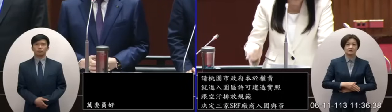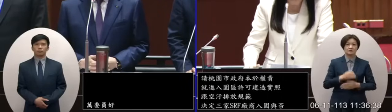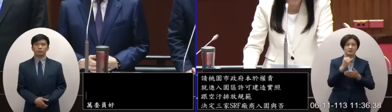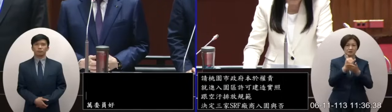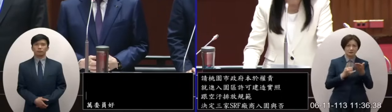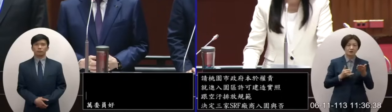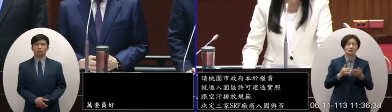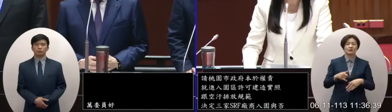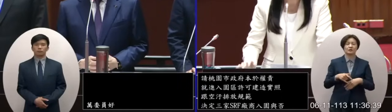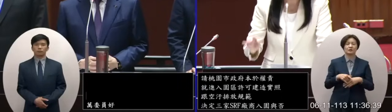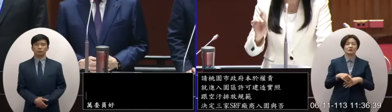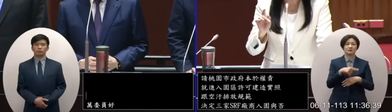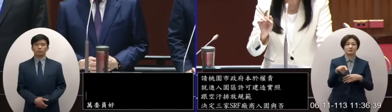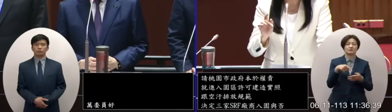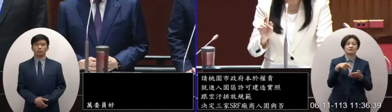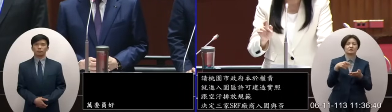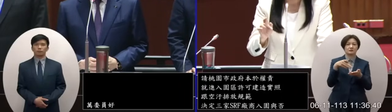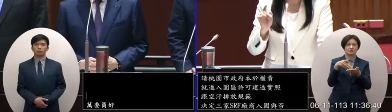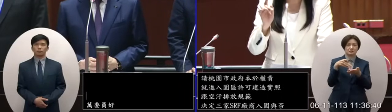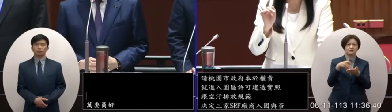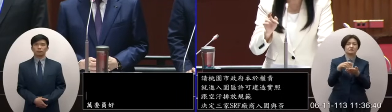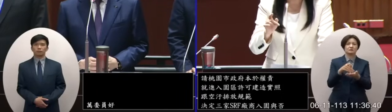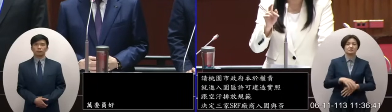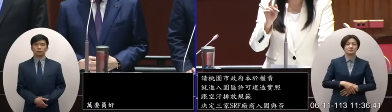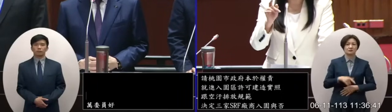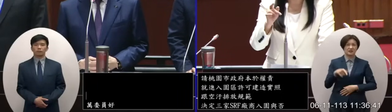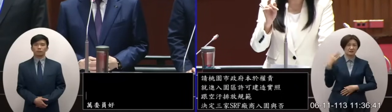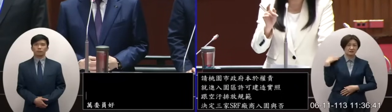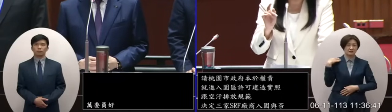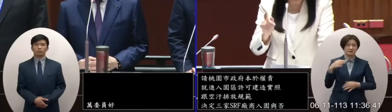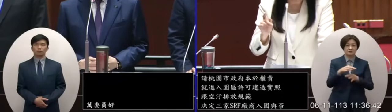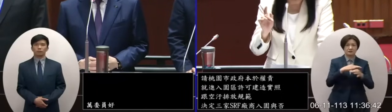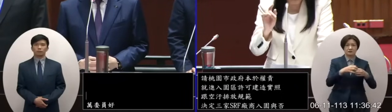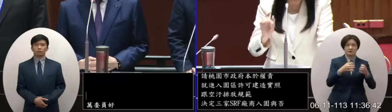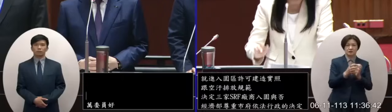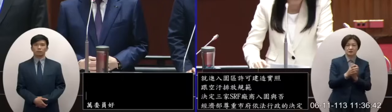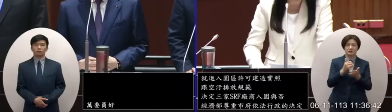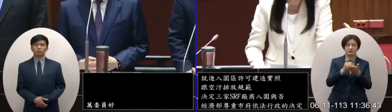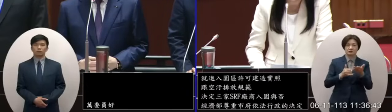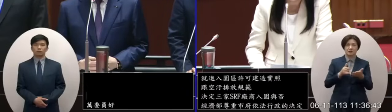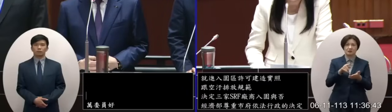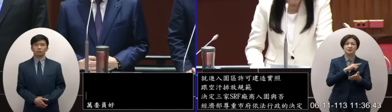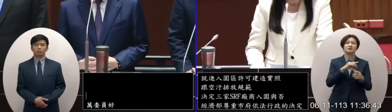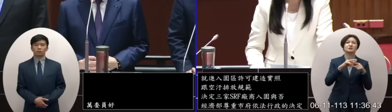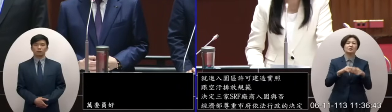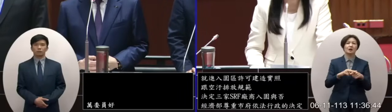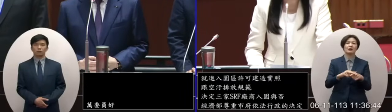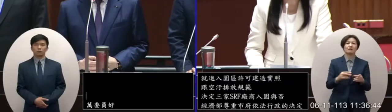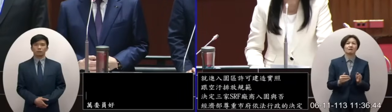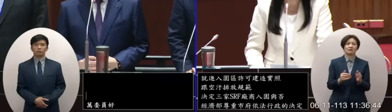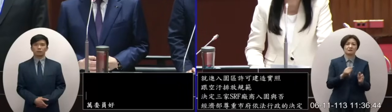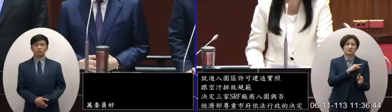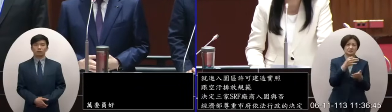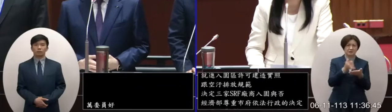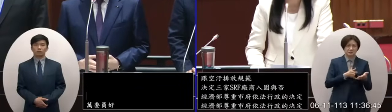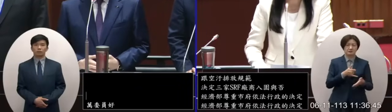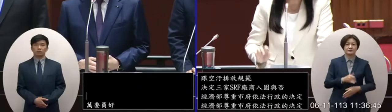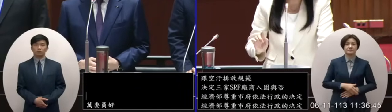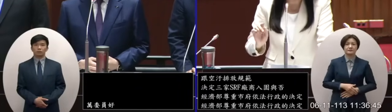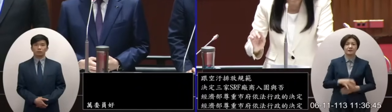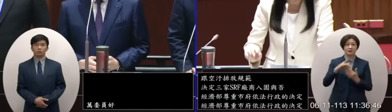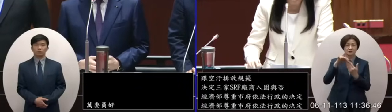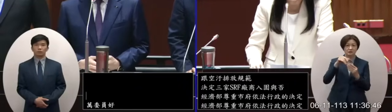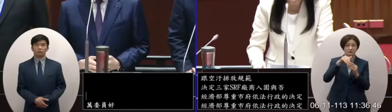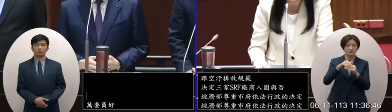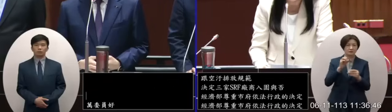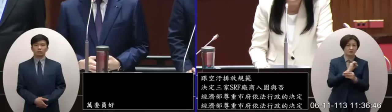入园申请这个是当时我们自己经济部撤销了你们自己的这个推荐函。那么我们看到选后，就